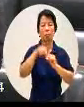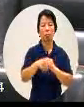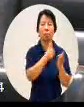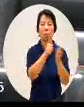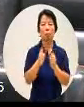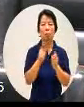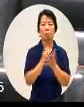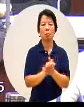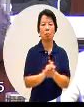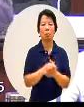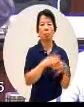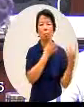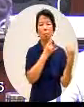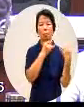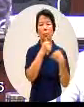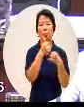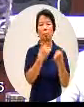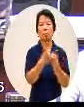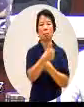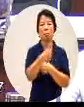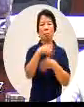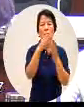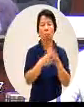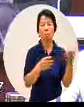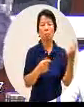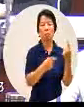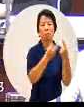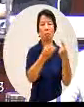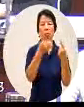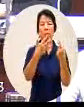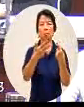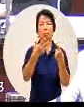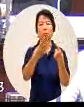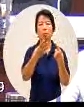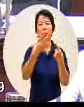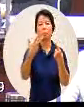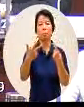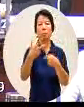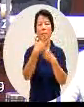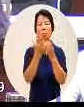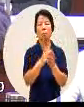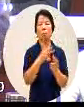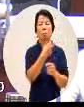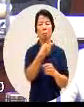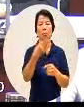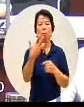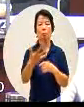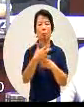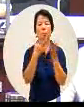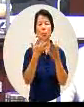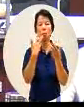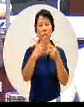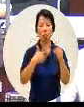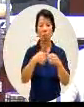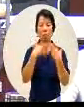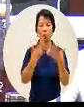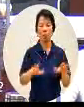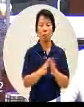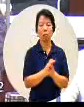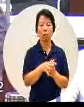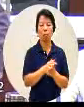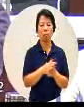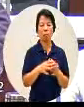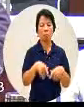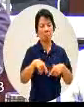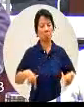謝謝蕭議員1947年228事件有很多英勇的故